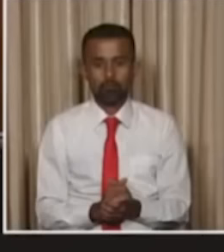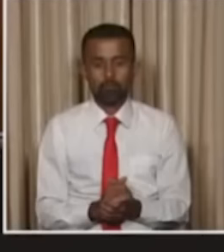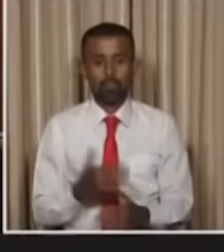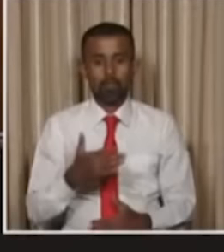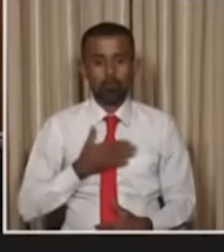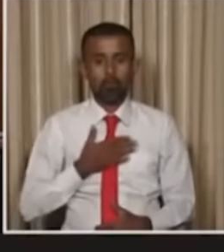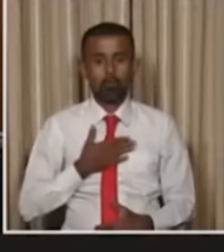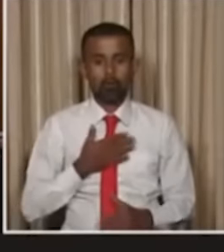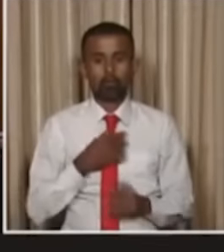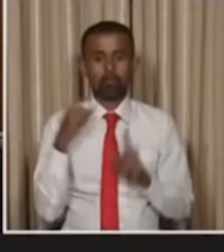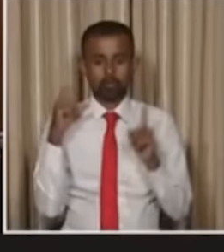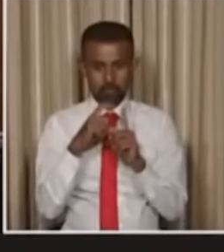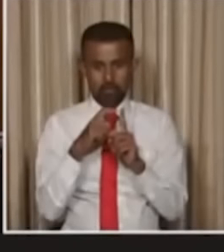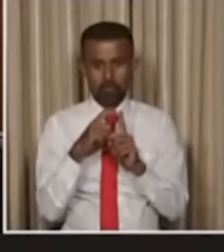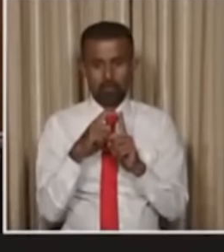මගේ දිස්ත්‍රික්කයේ